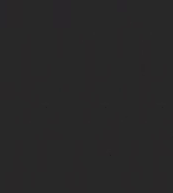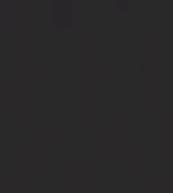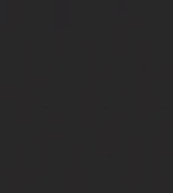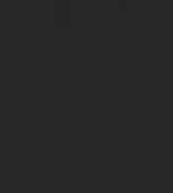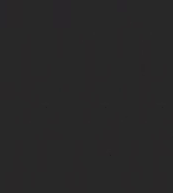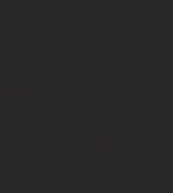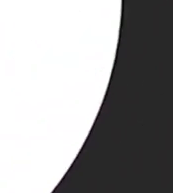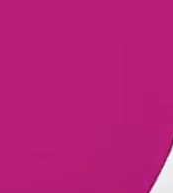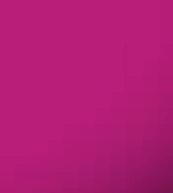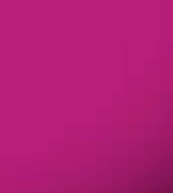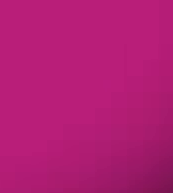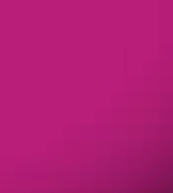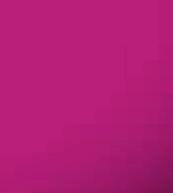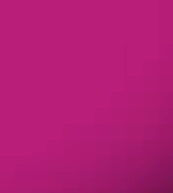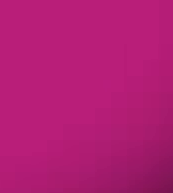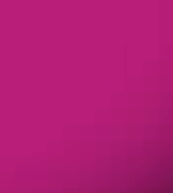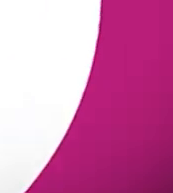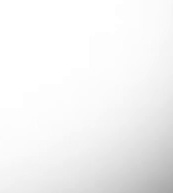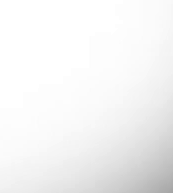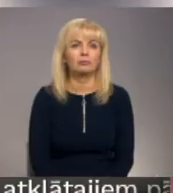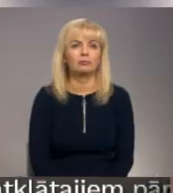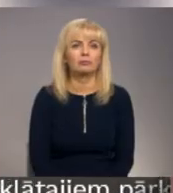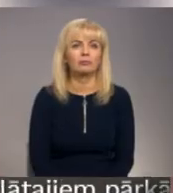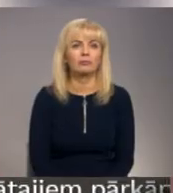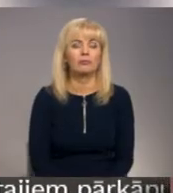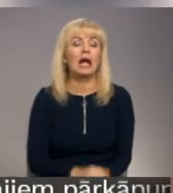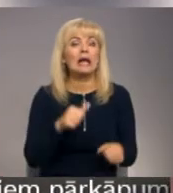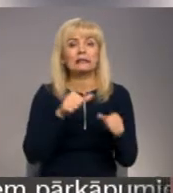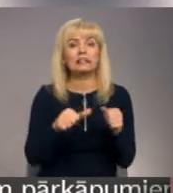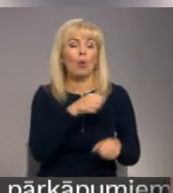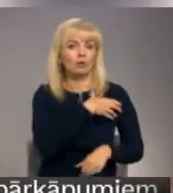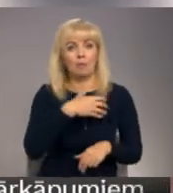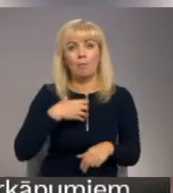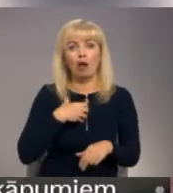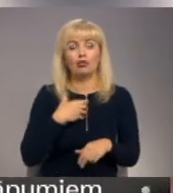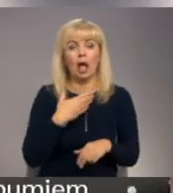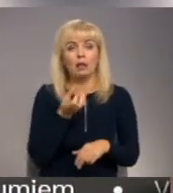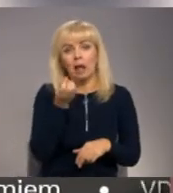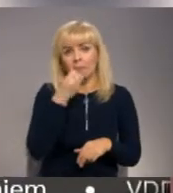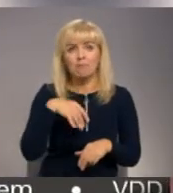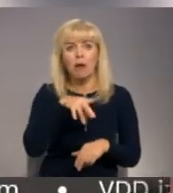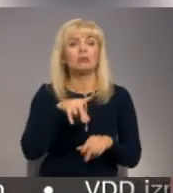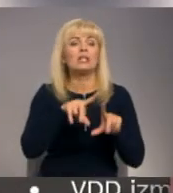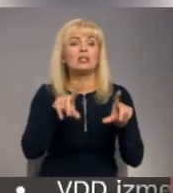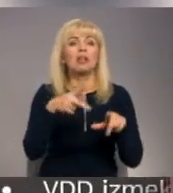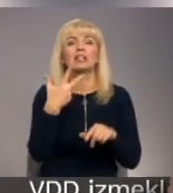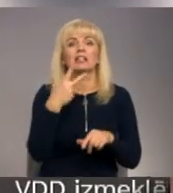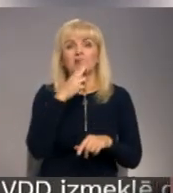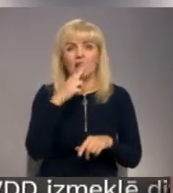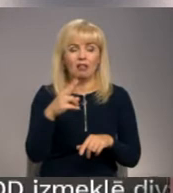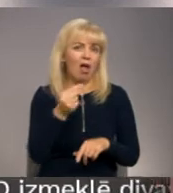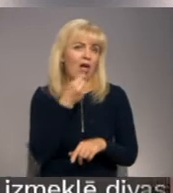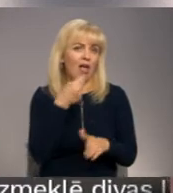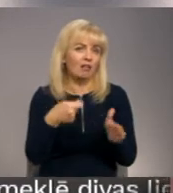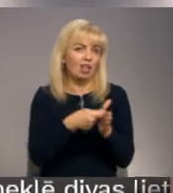Re! Viss ēters ir te! Sigūdas pašvaldības pirmskolas izglītības iestādēs jau 3